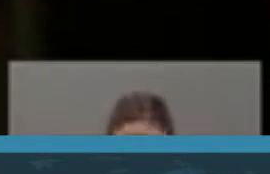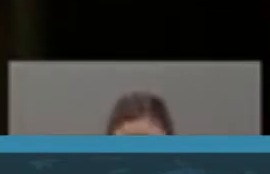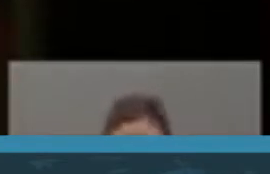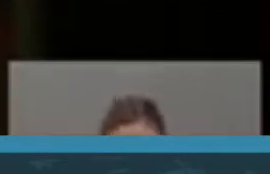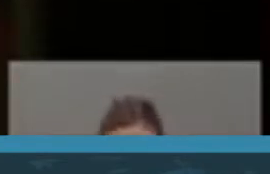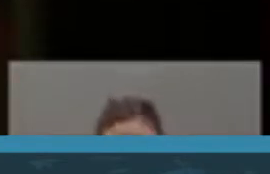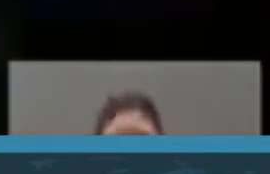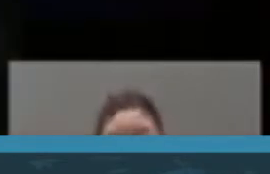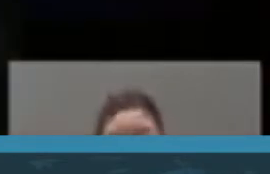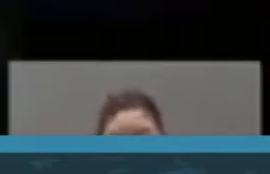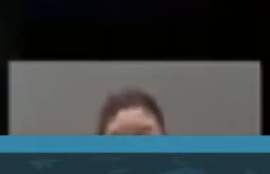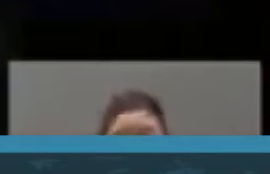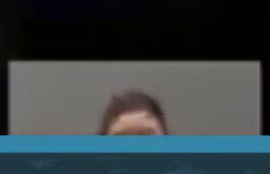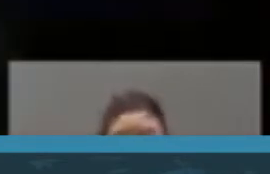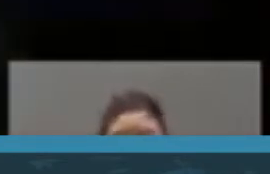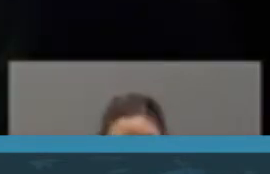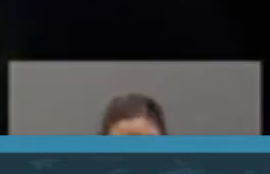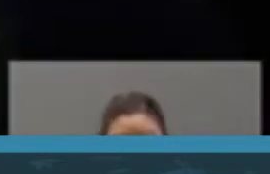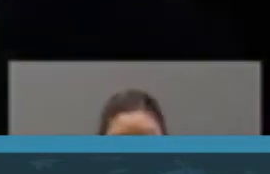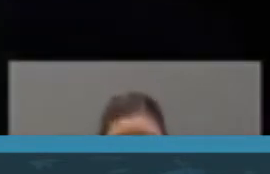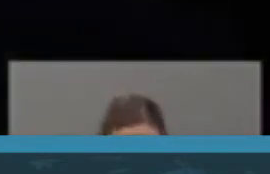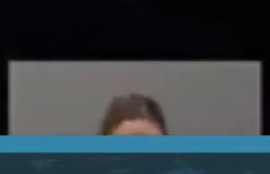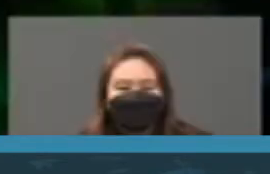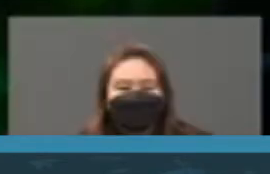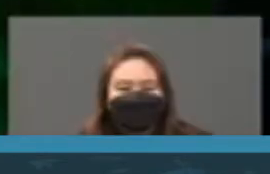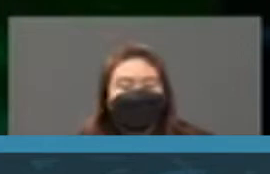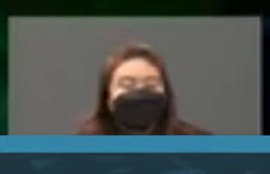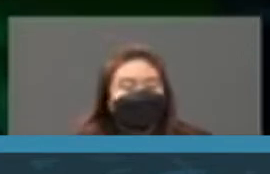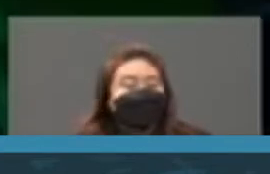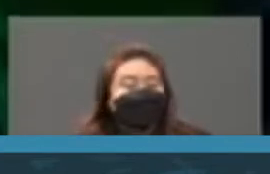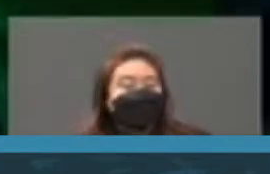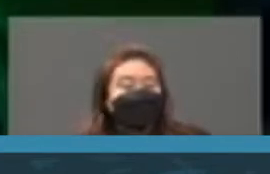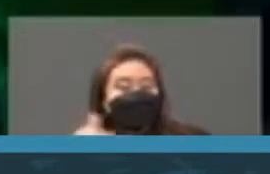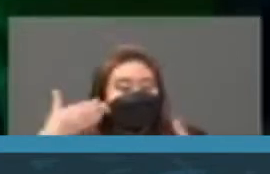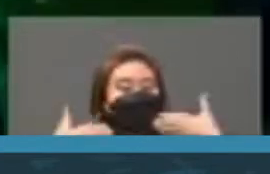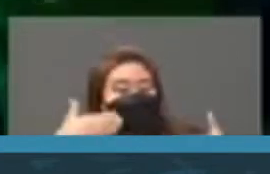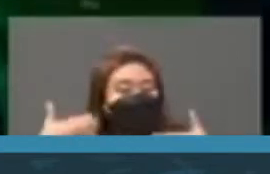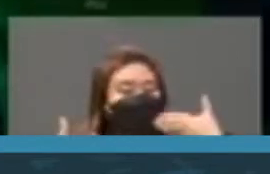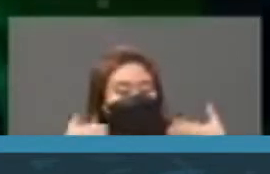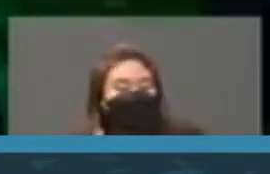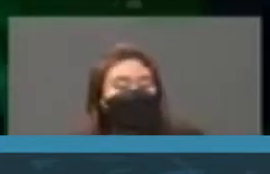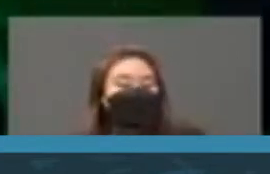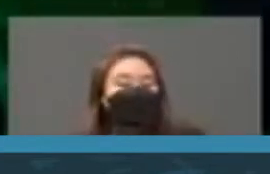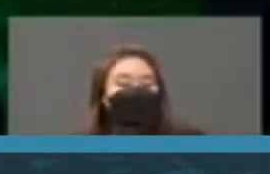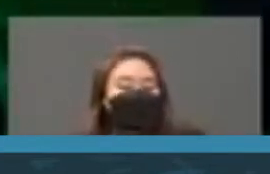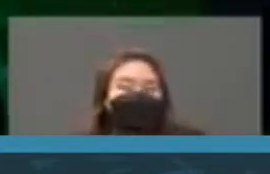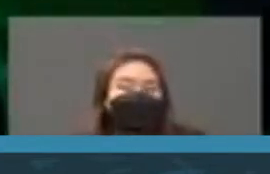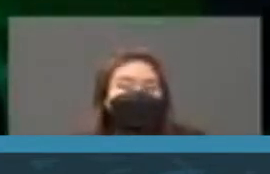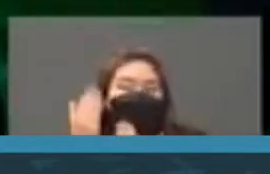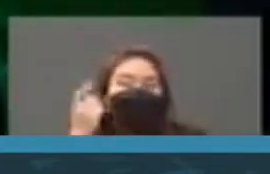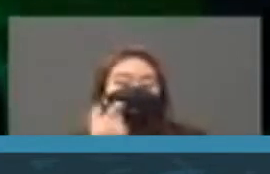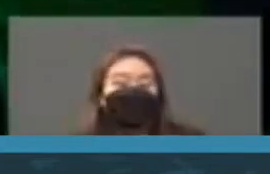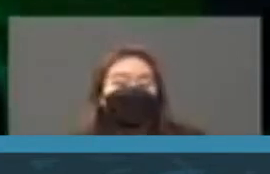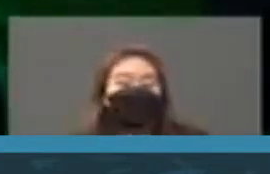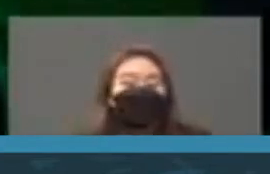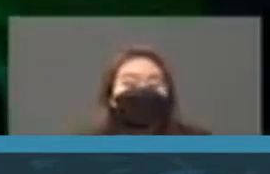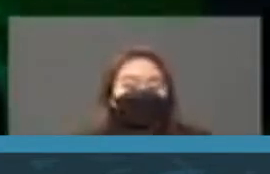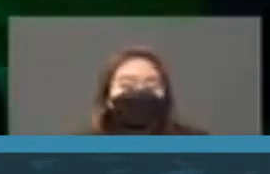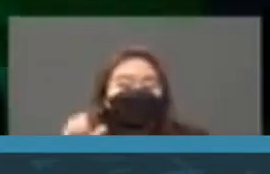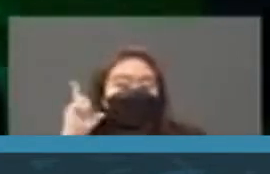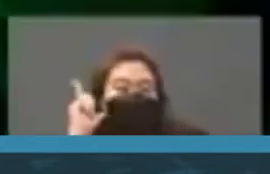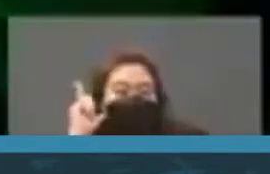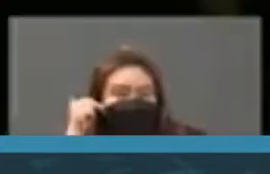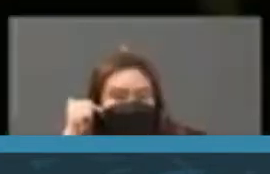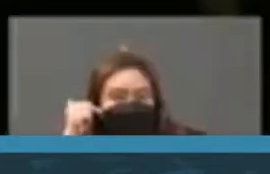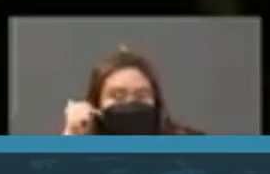ติ ประทับใจค่ะแล้วก็ยังคิดถึงพระองค์เสมอก็เห็นพระองค์มาทำงานตลอดเราเป็นประชาชนก็สำนึกในพระมหาก